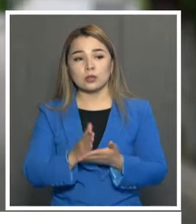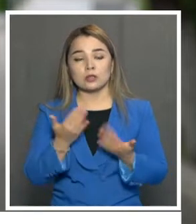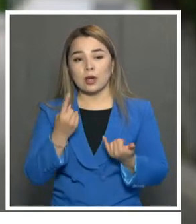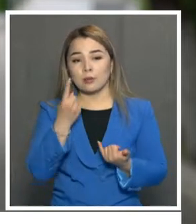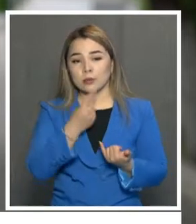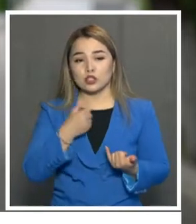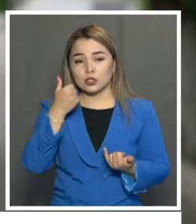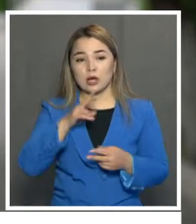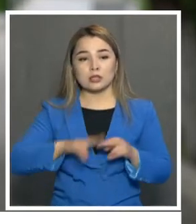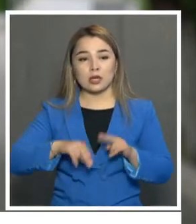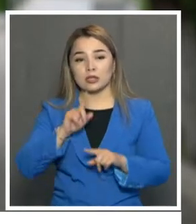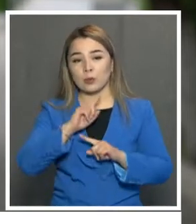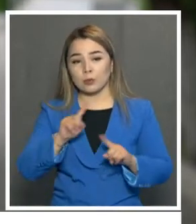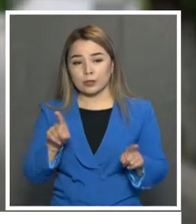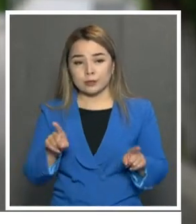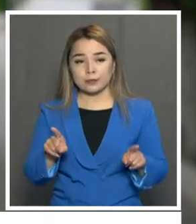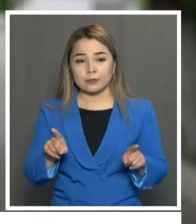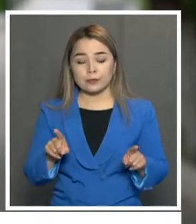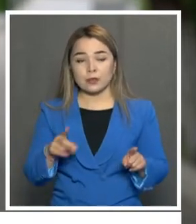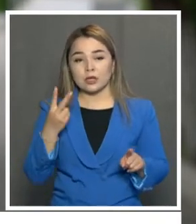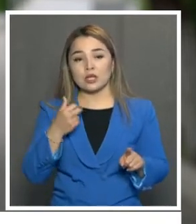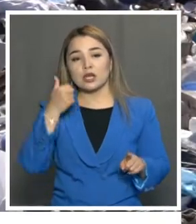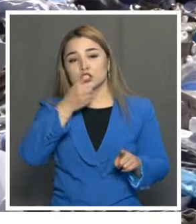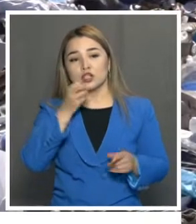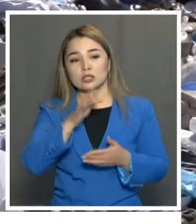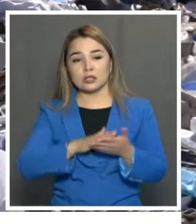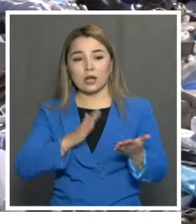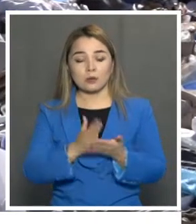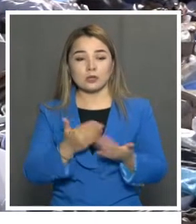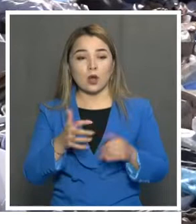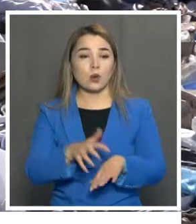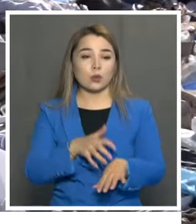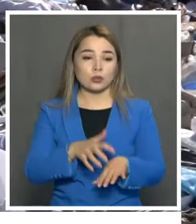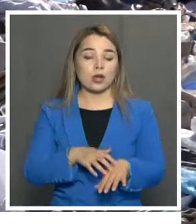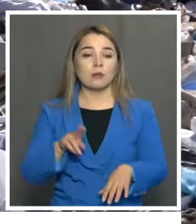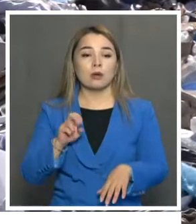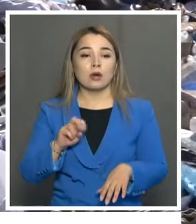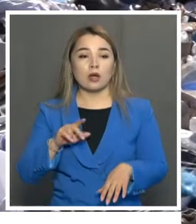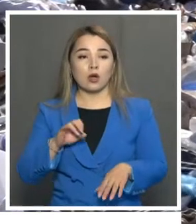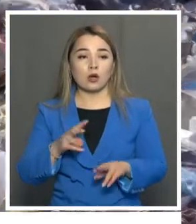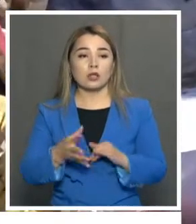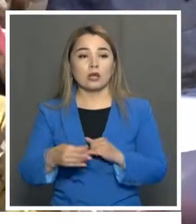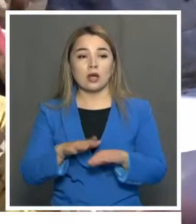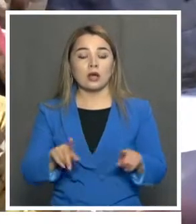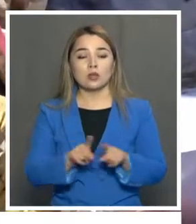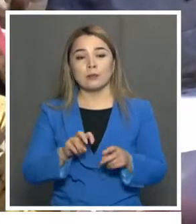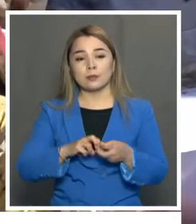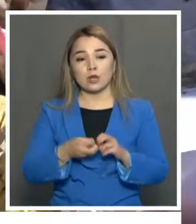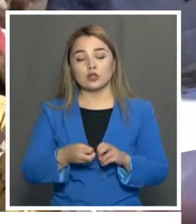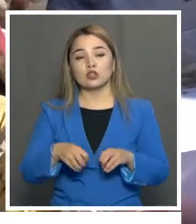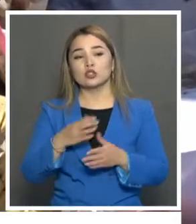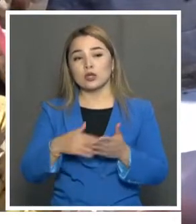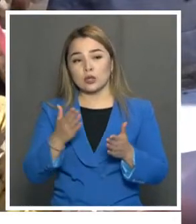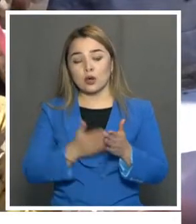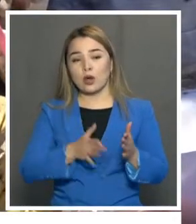жылда салынбайды, 2 жылға созылады. Осылайша Көкшетаудағы полигон мәселесін жою үшін уақыт керек. Облыс